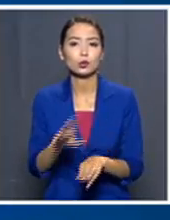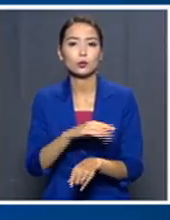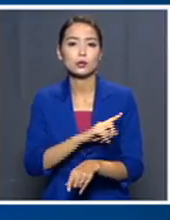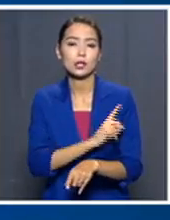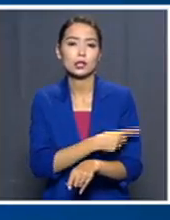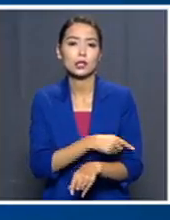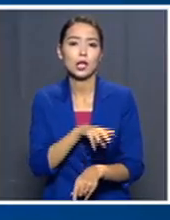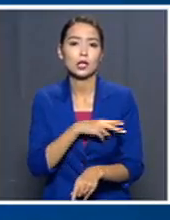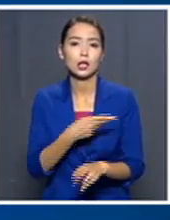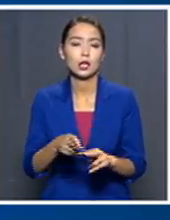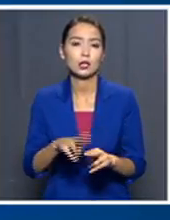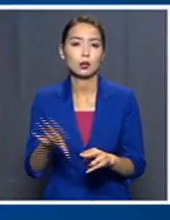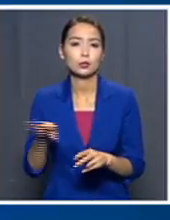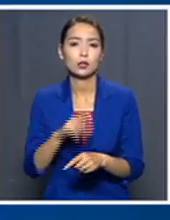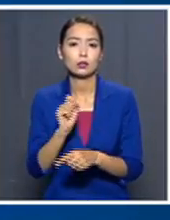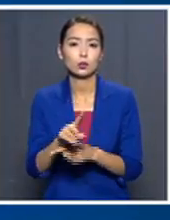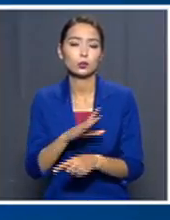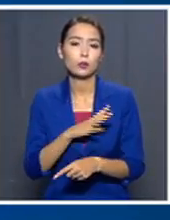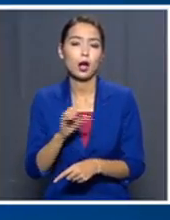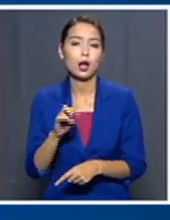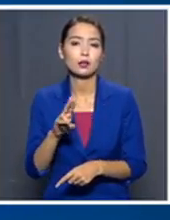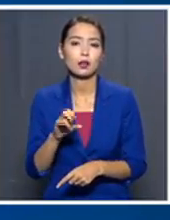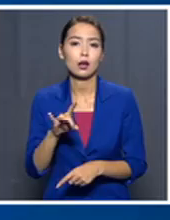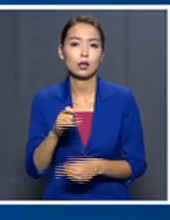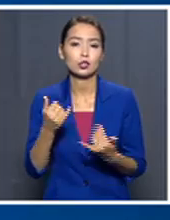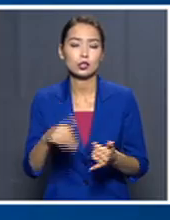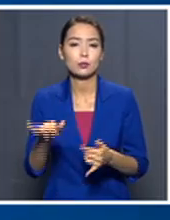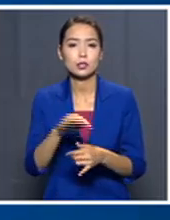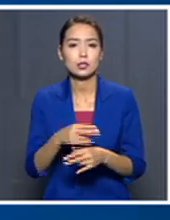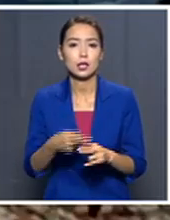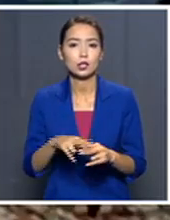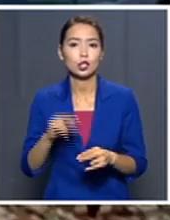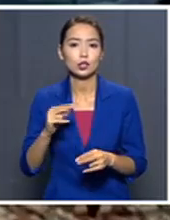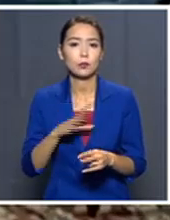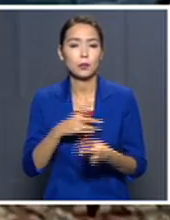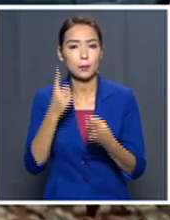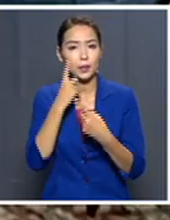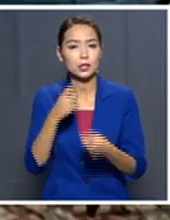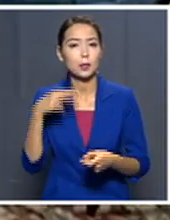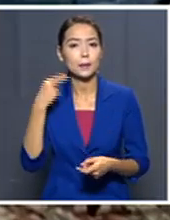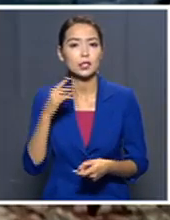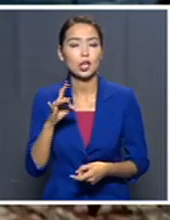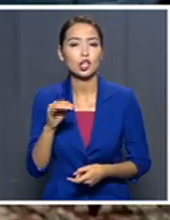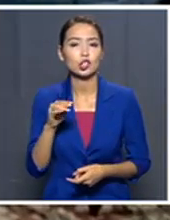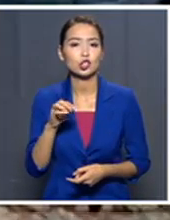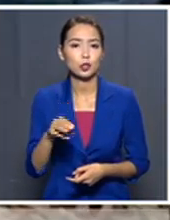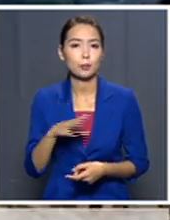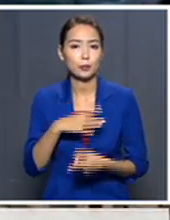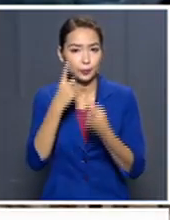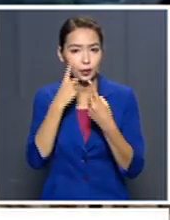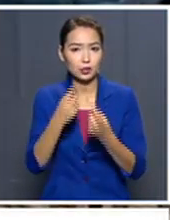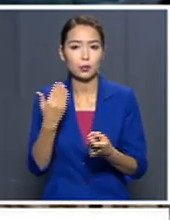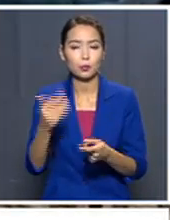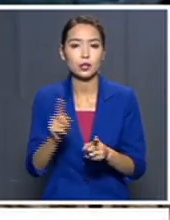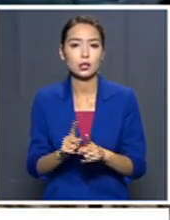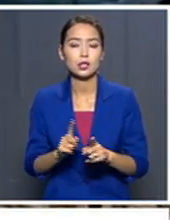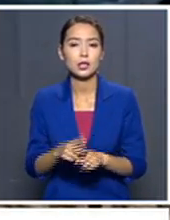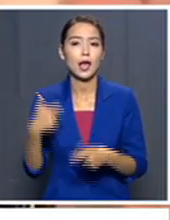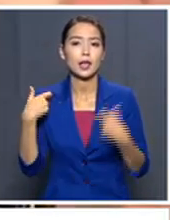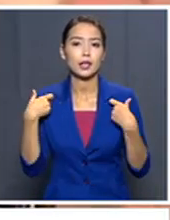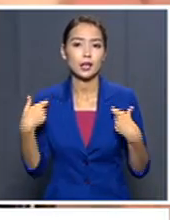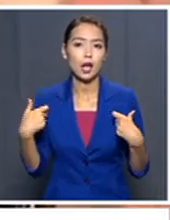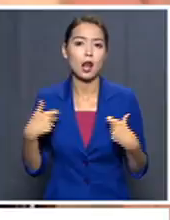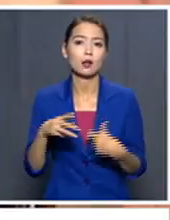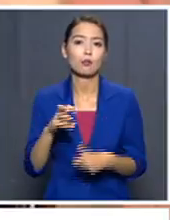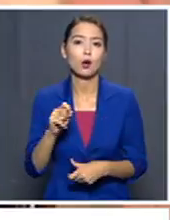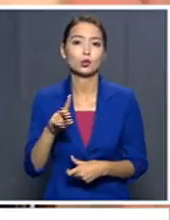лидерін Анкараға тапсыруды сұрамақ. Мұны бейсенбінің кешінде президент Реджеп Тайып Ердоған мәлімдеді. Оның айтуын ойынша генерал Мазлум